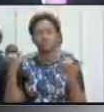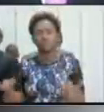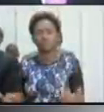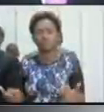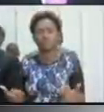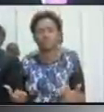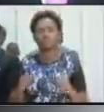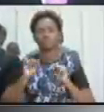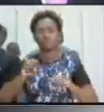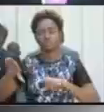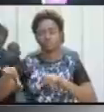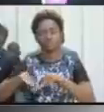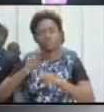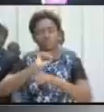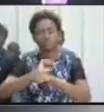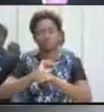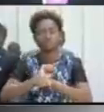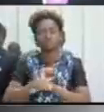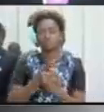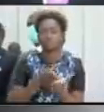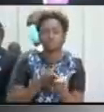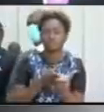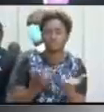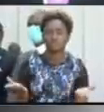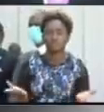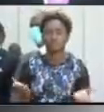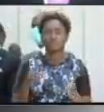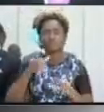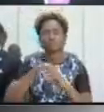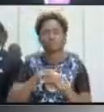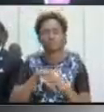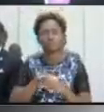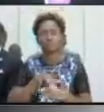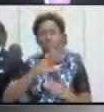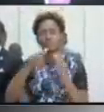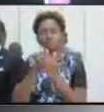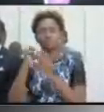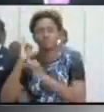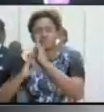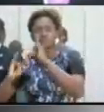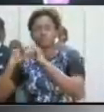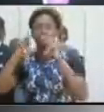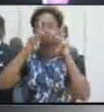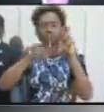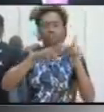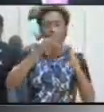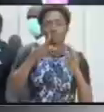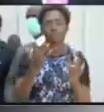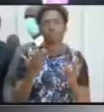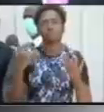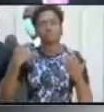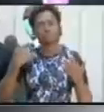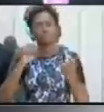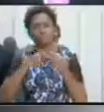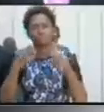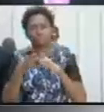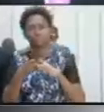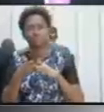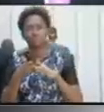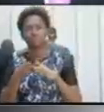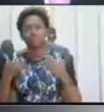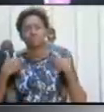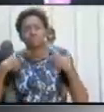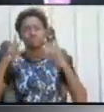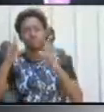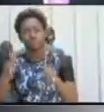jodia, les gars fait travail comme ça doit. Ça veut dire dans toute institution, publique comme privée, il y a un problème. Ça veut dire qu'il y a